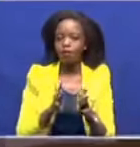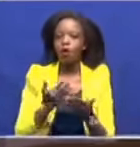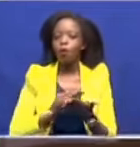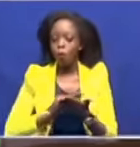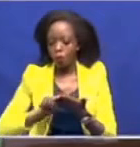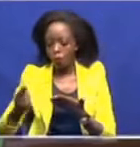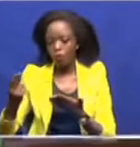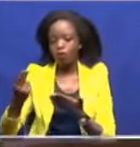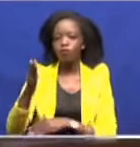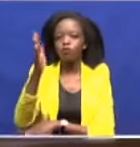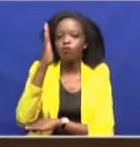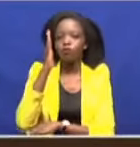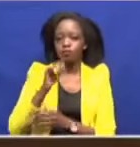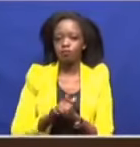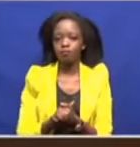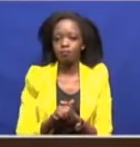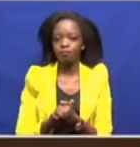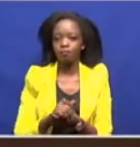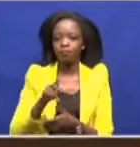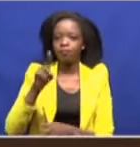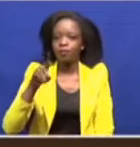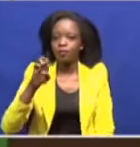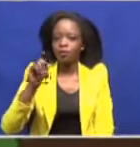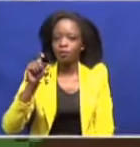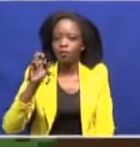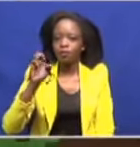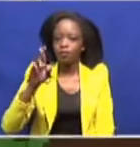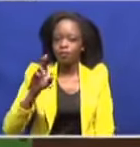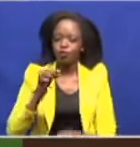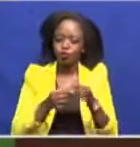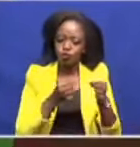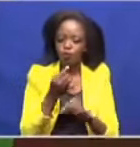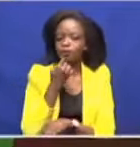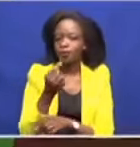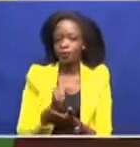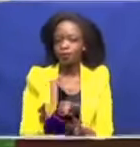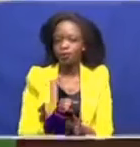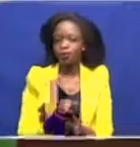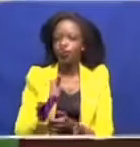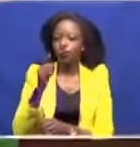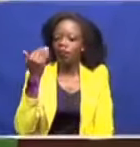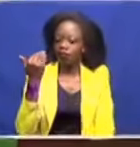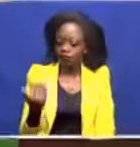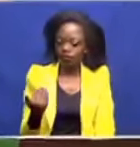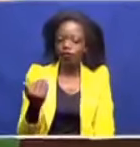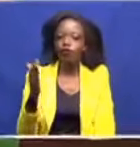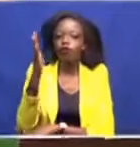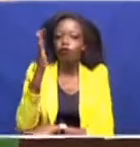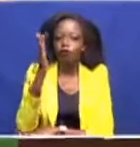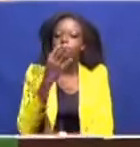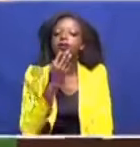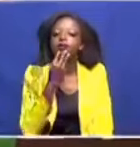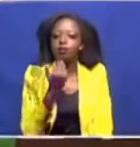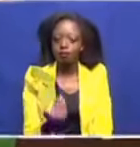God. Petro anazidi kusema, wewe ni mwana wa Mungu, the son